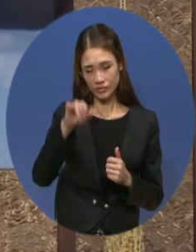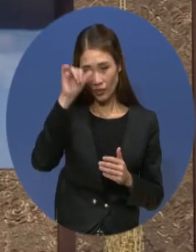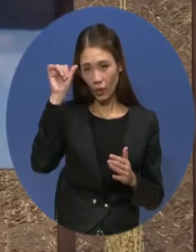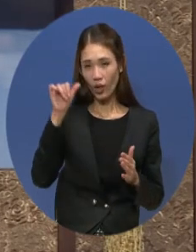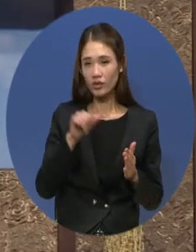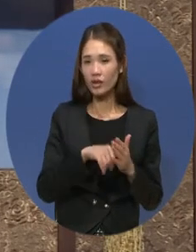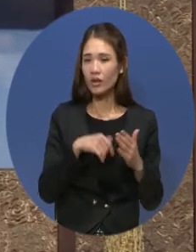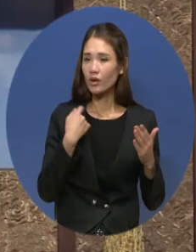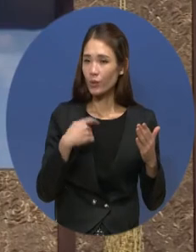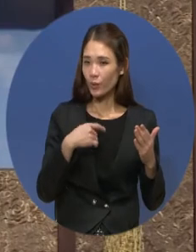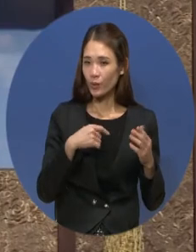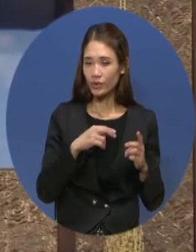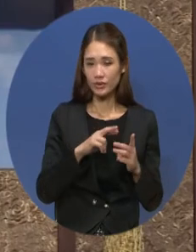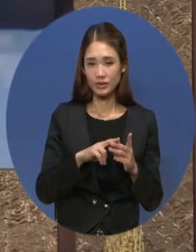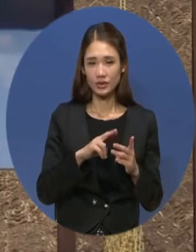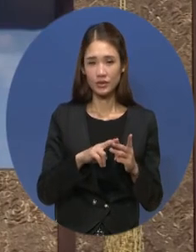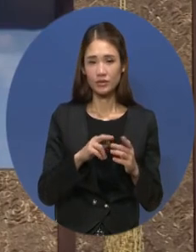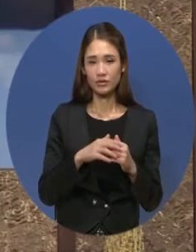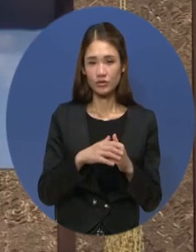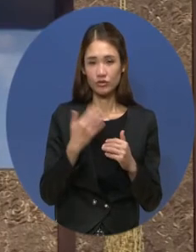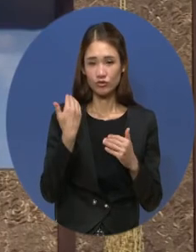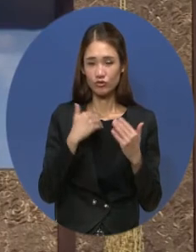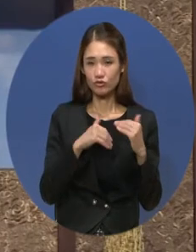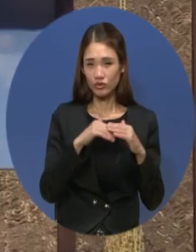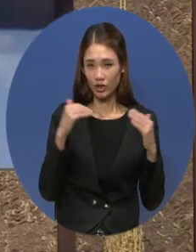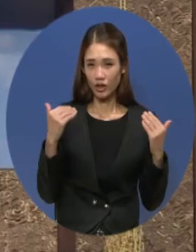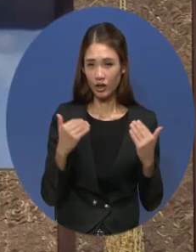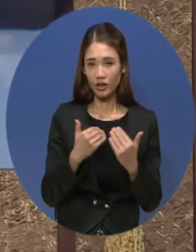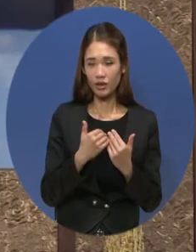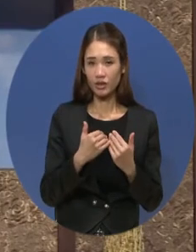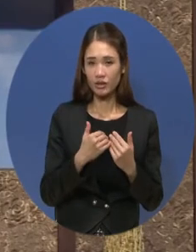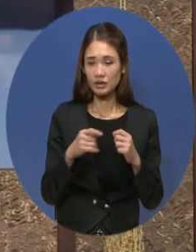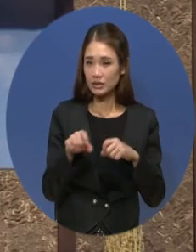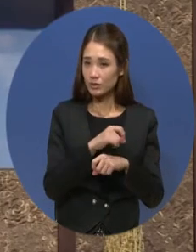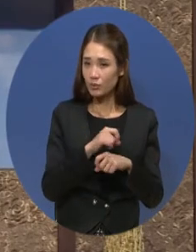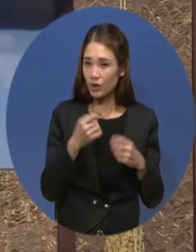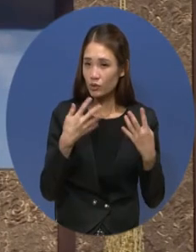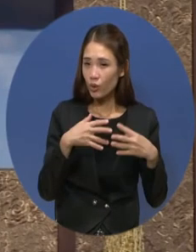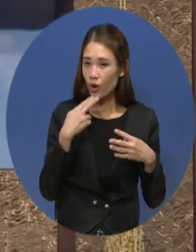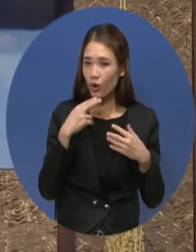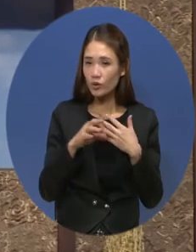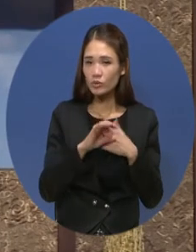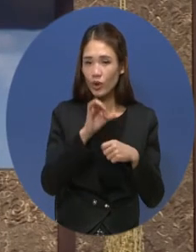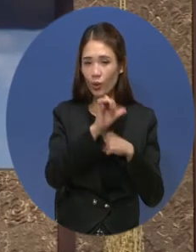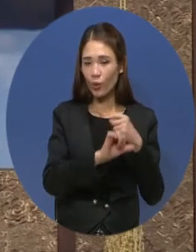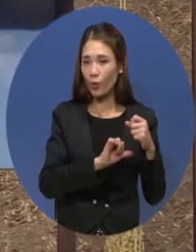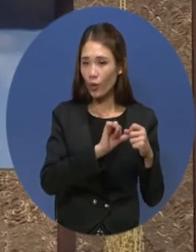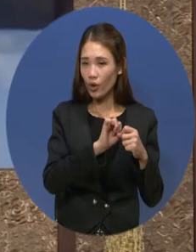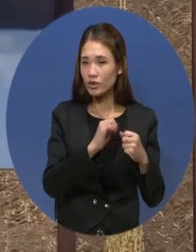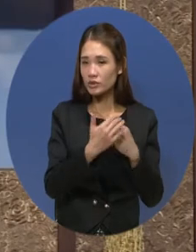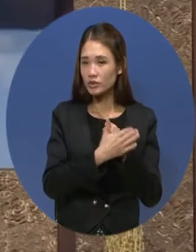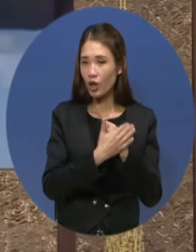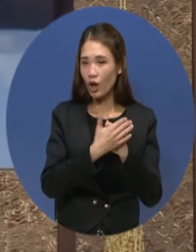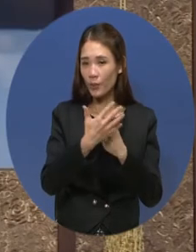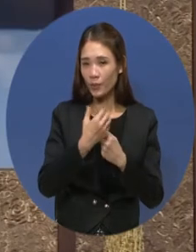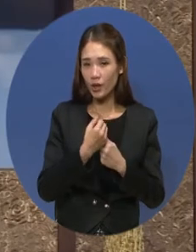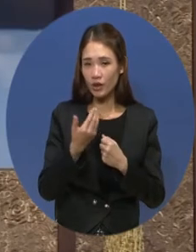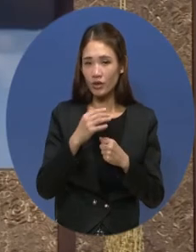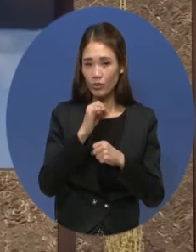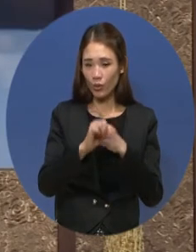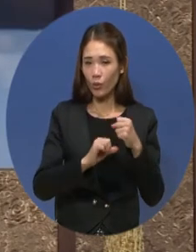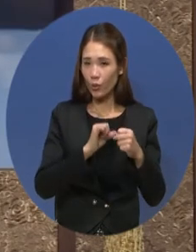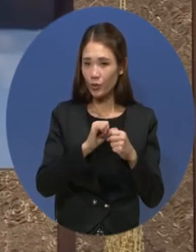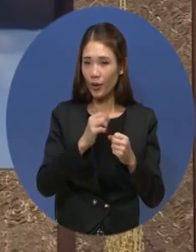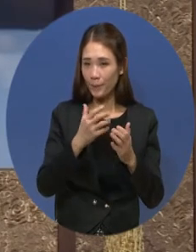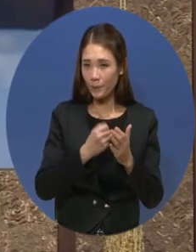가 누구나 다 결격 싸인만 없으면 5녀 통한 서비스를 받을 수 있는데 예 5년을 박 뿐